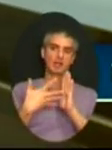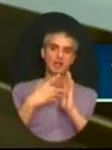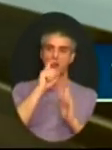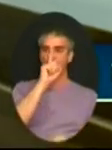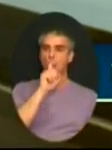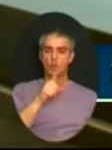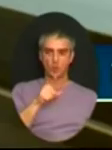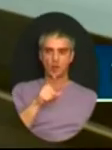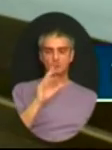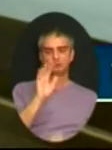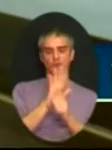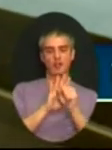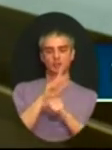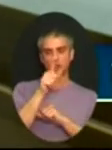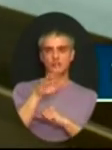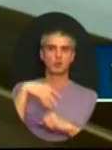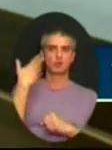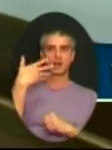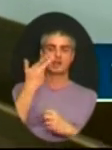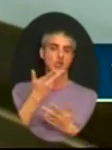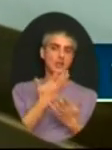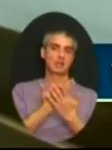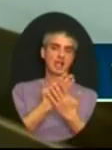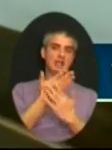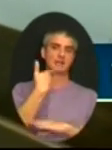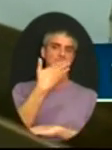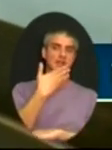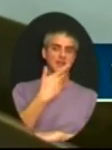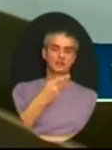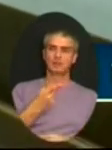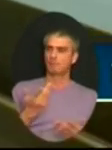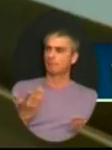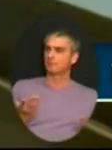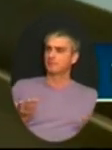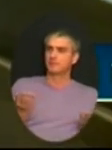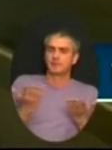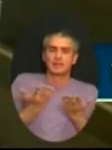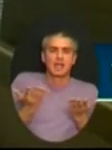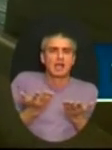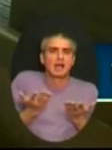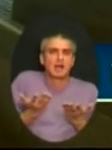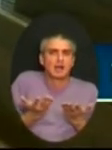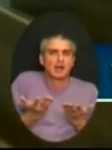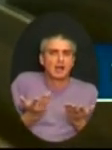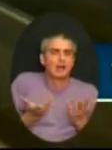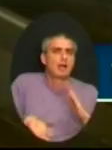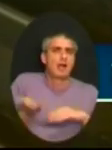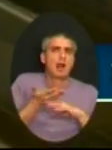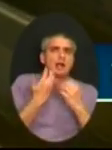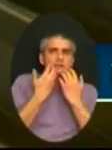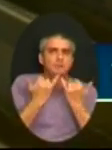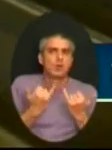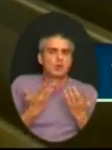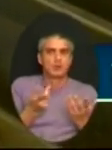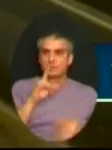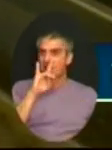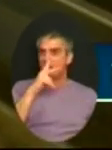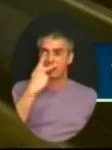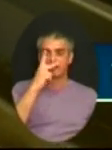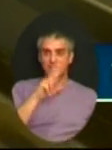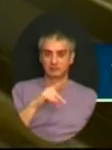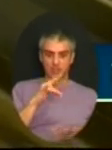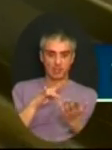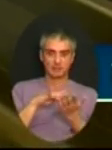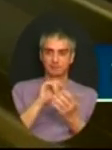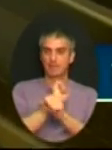נראה לשכנע אותו להיות עד מדינה. איך בכלל, עדס, איך בכלל עלה הסיפור הזה היום? חפץ יושב